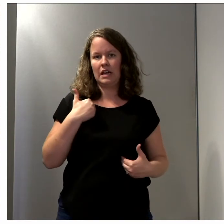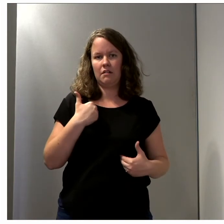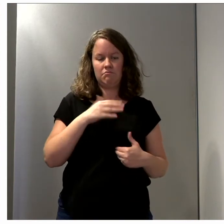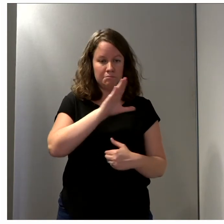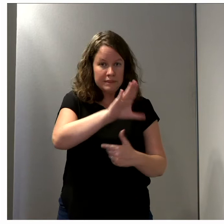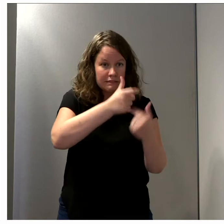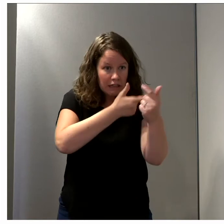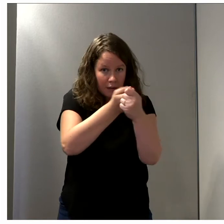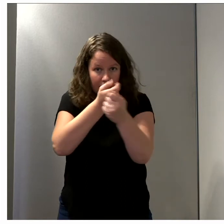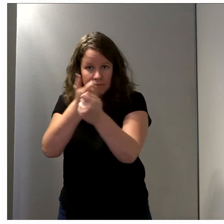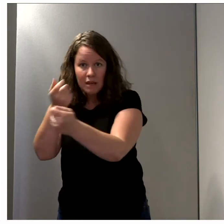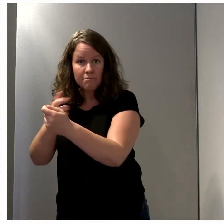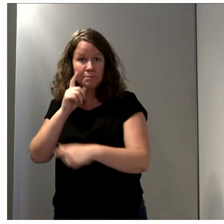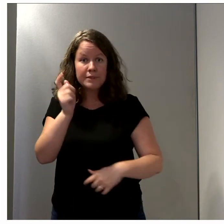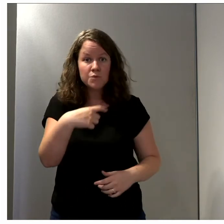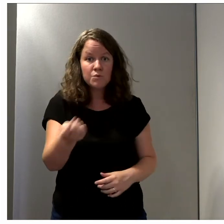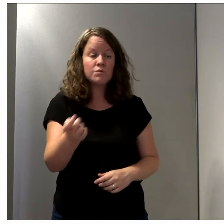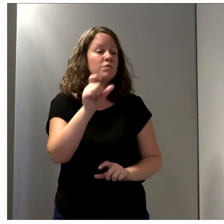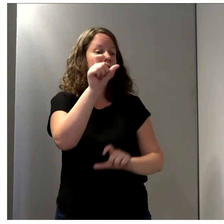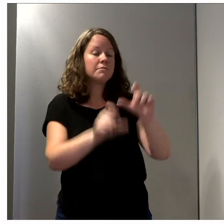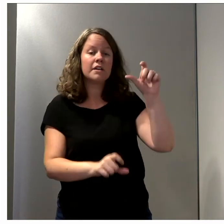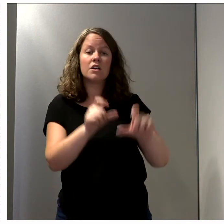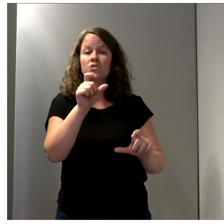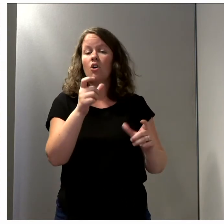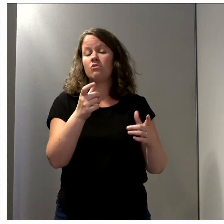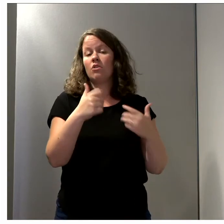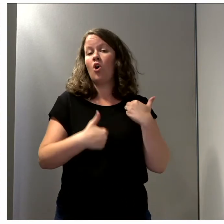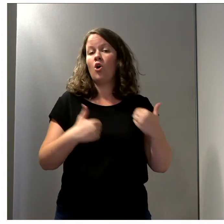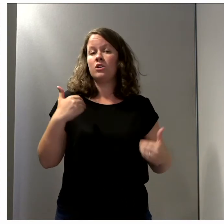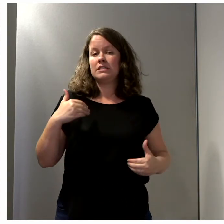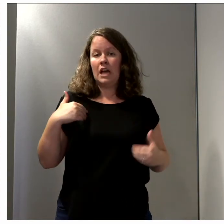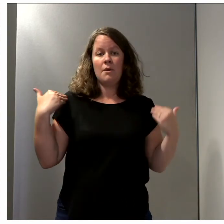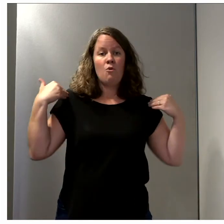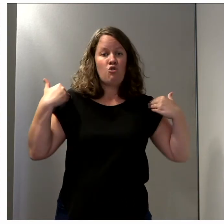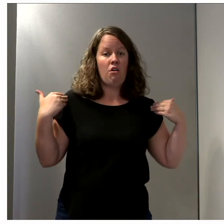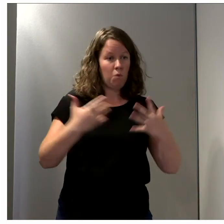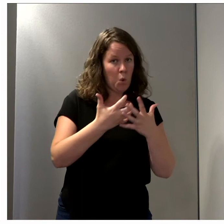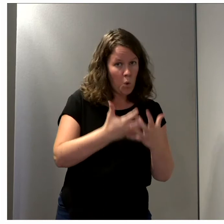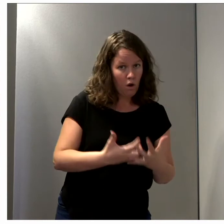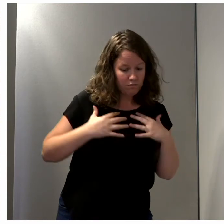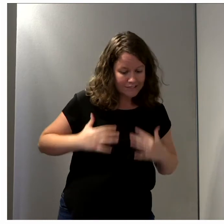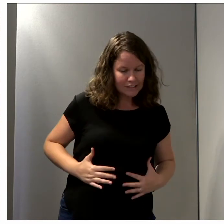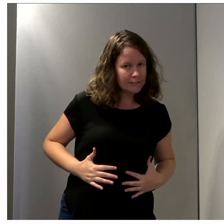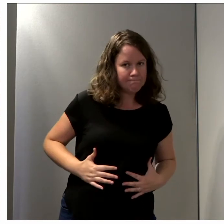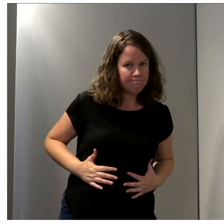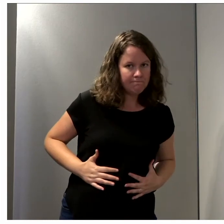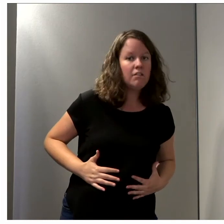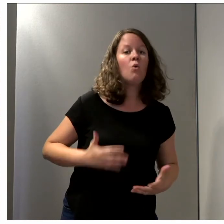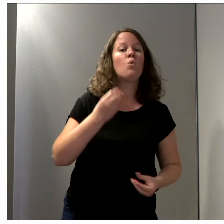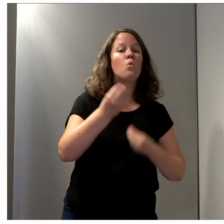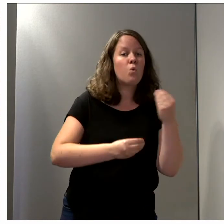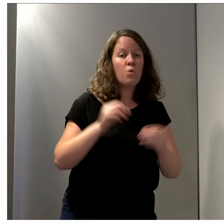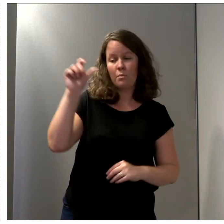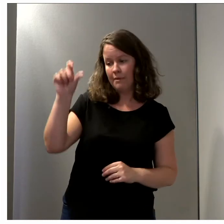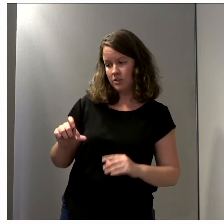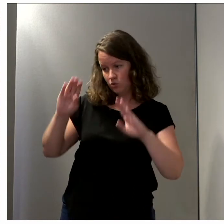adaptations spécifiques. On ne fait pas la même chose avec des jeunes en situation de handicap moteur lourd qu'avec des jeunes atteints d'autisme ou